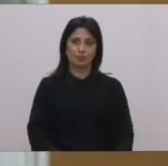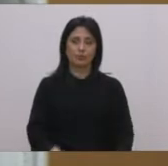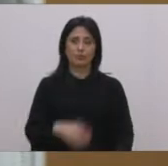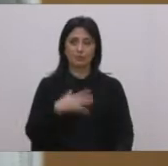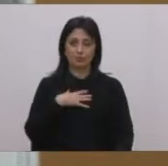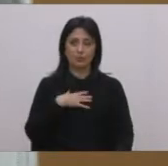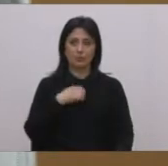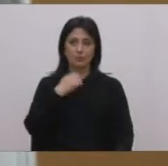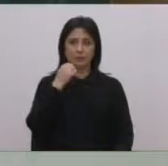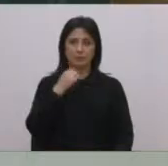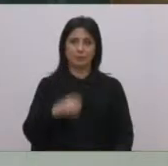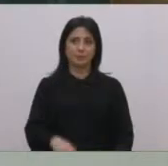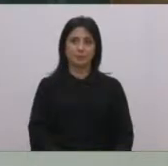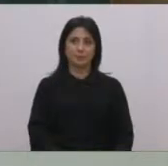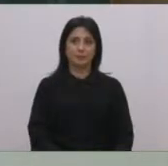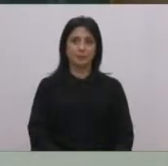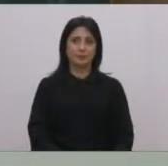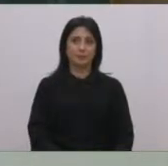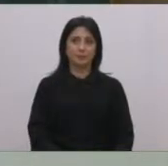მადლობთ.